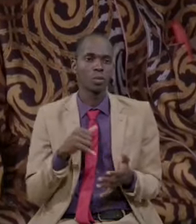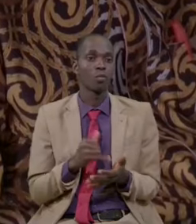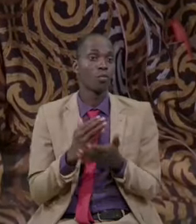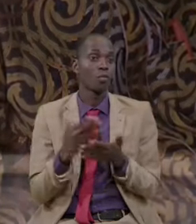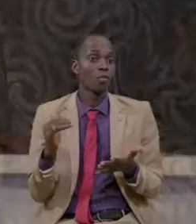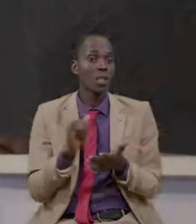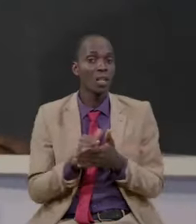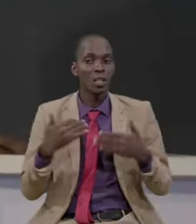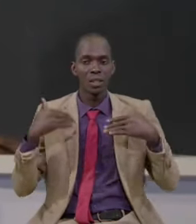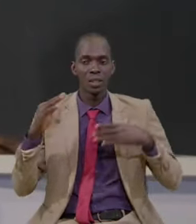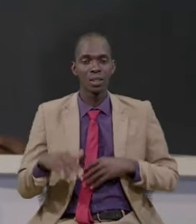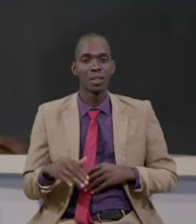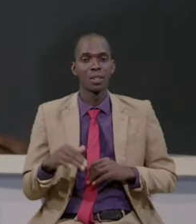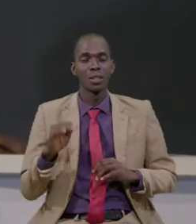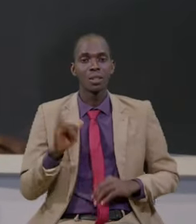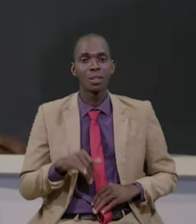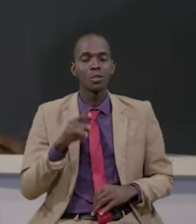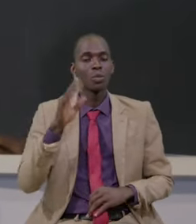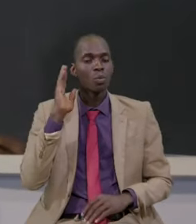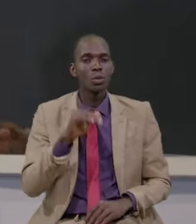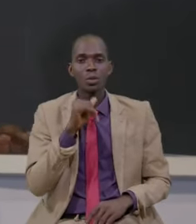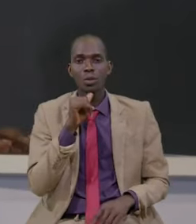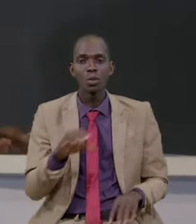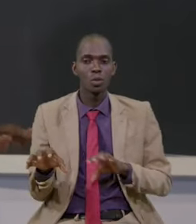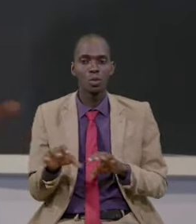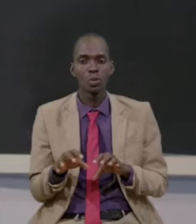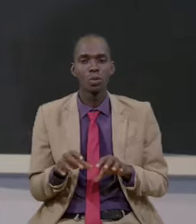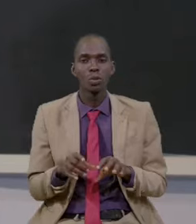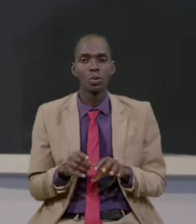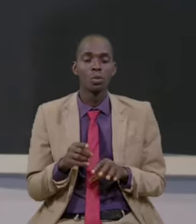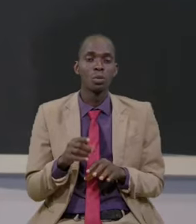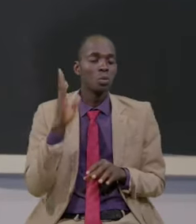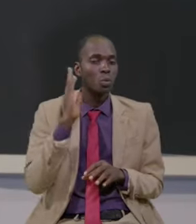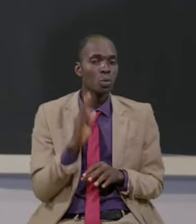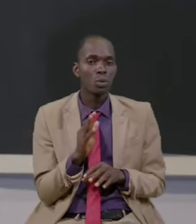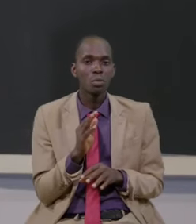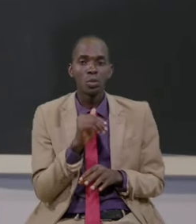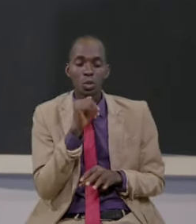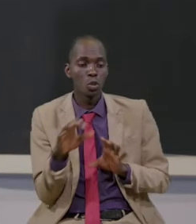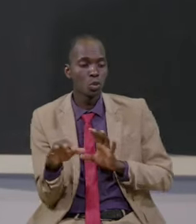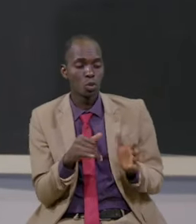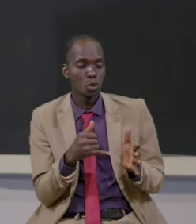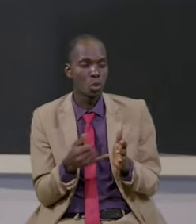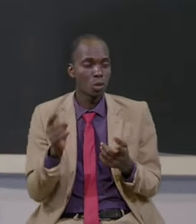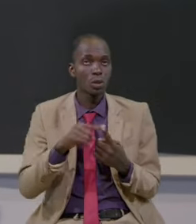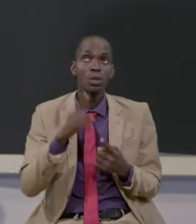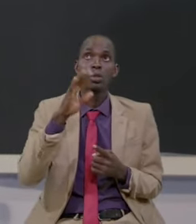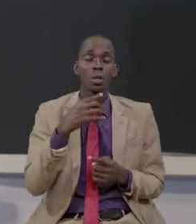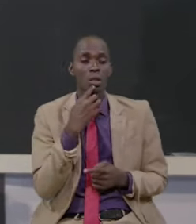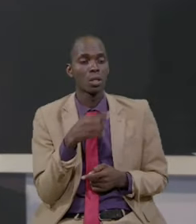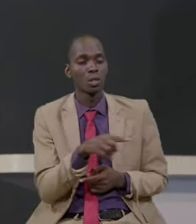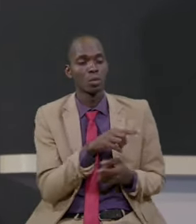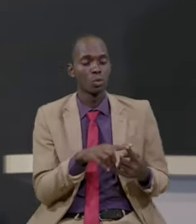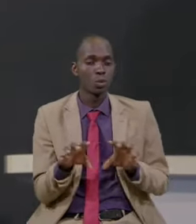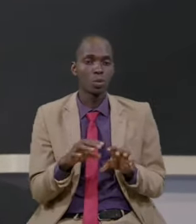anges... Pas seulement qu'ils ne veulent pas faire. Ils vont le faire si Dieu leur dit. Mais qu'ils ne peuvent pas faire. Il te dit à toi et à